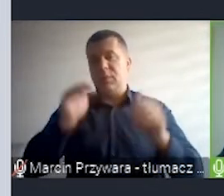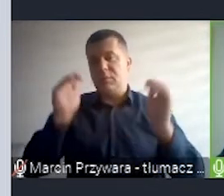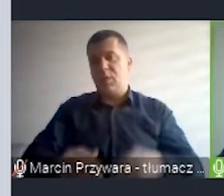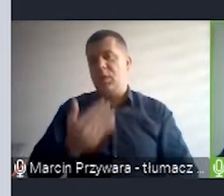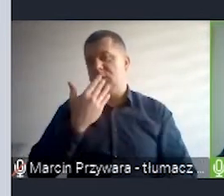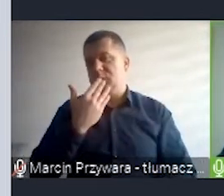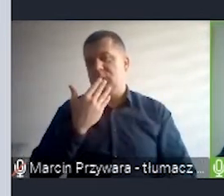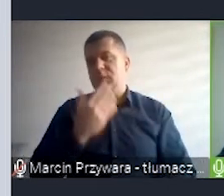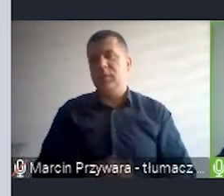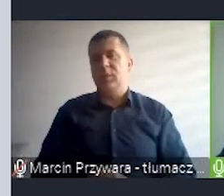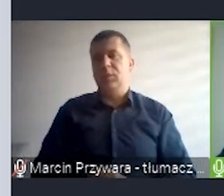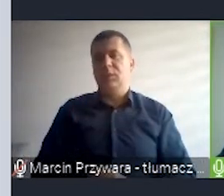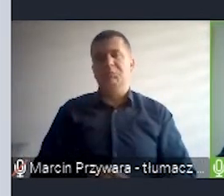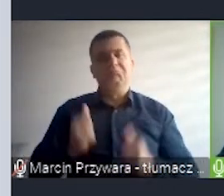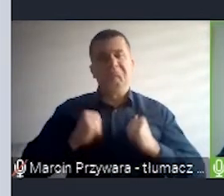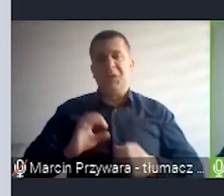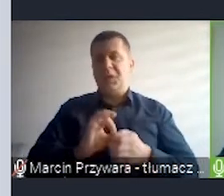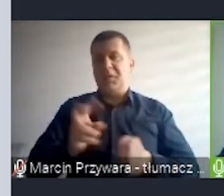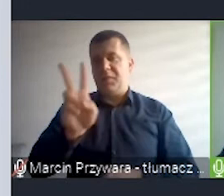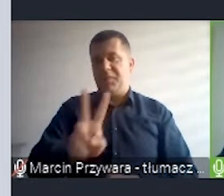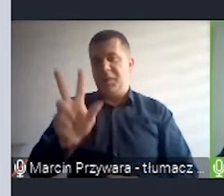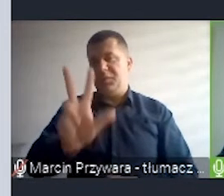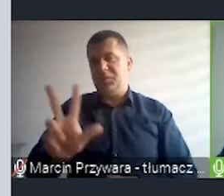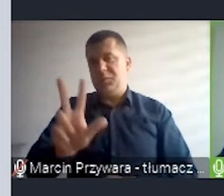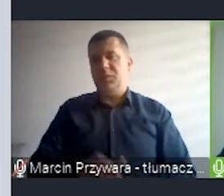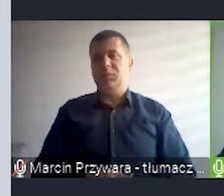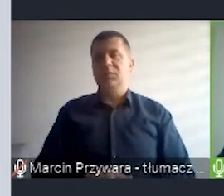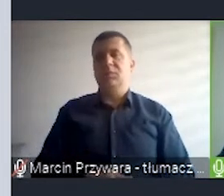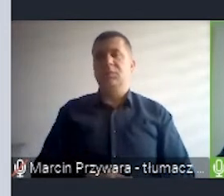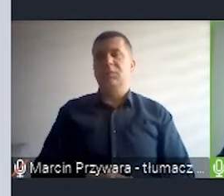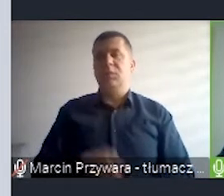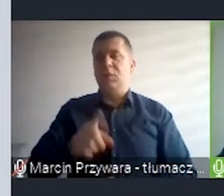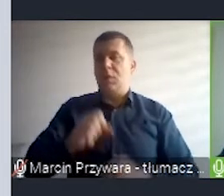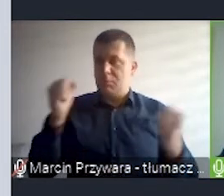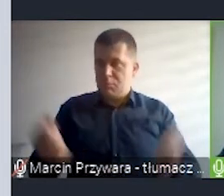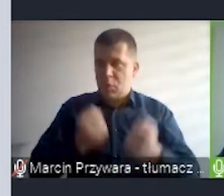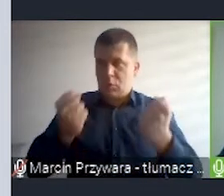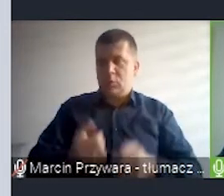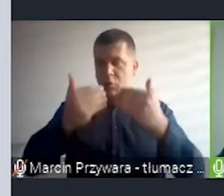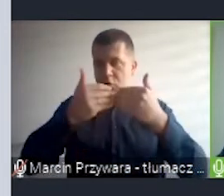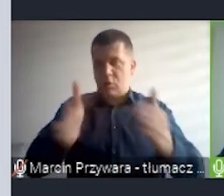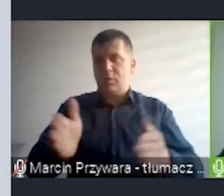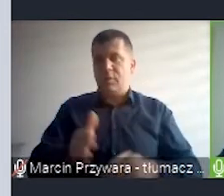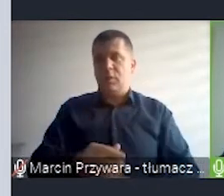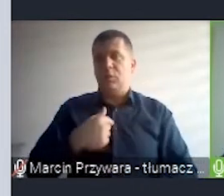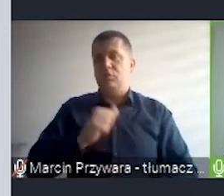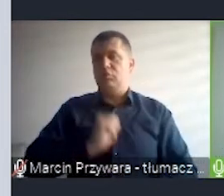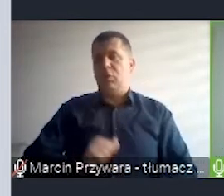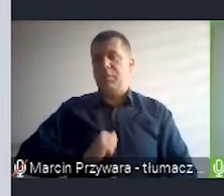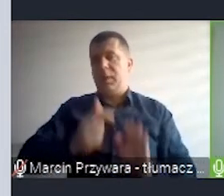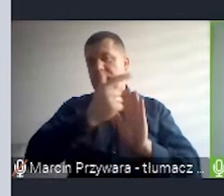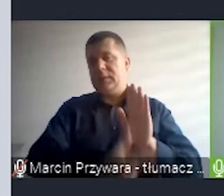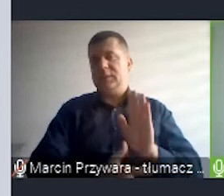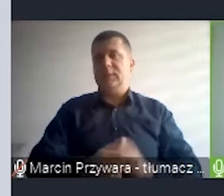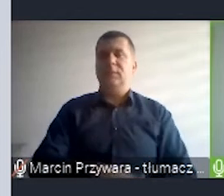mówić spokojnie 2-3 godziny, to postaram się po prostu otworzyć u siebie taką